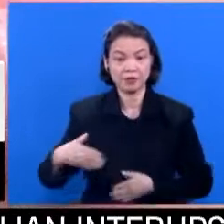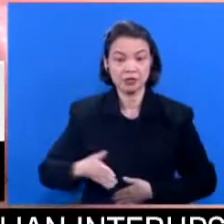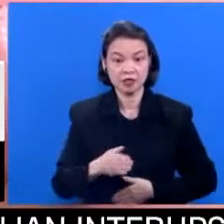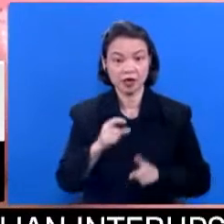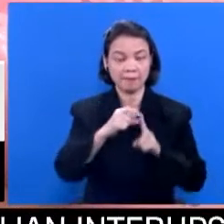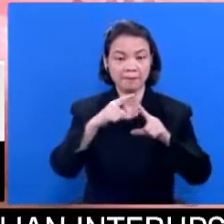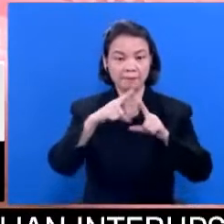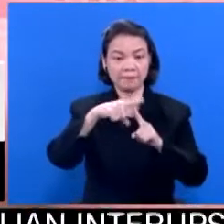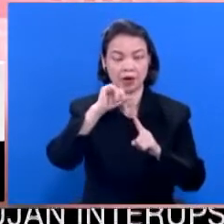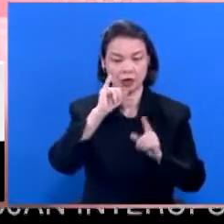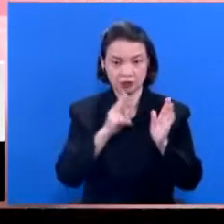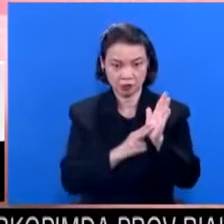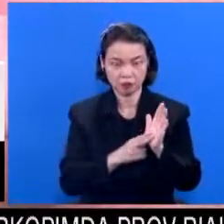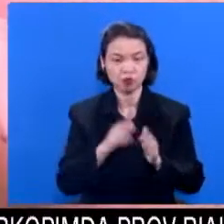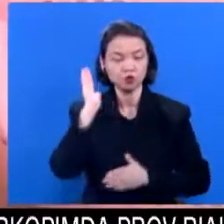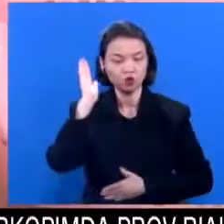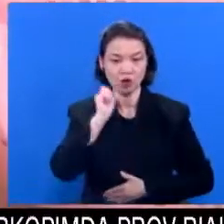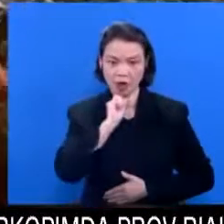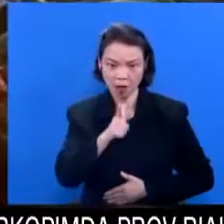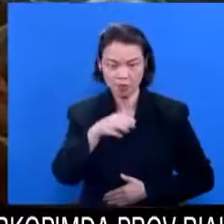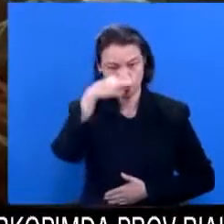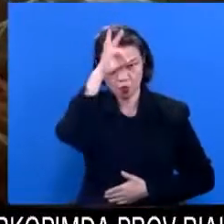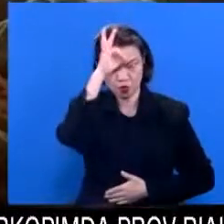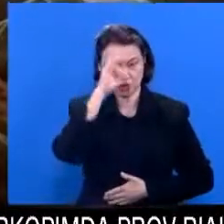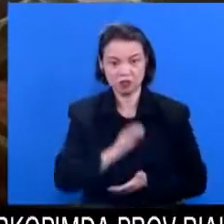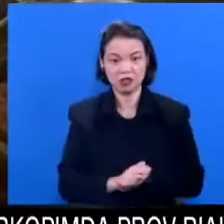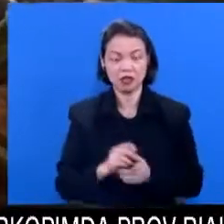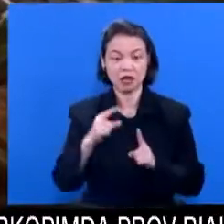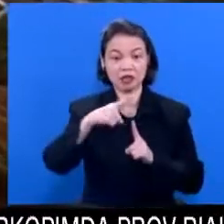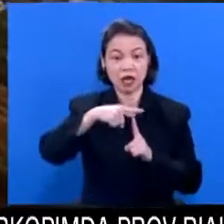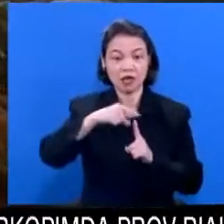kepolisian sektor Telanai Pura. Tim Liputan, CNN Indonesia.